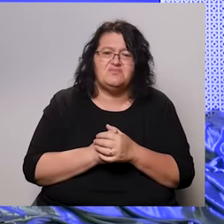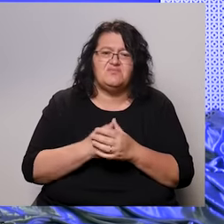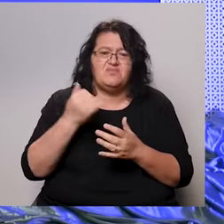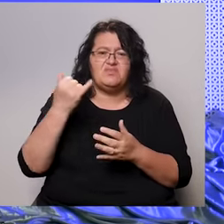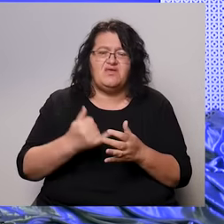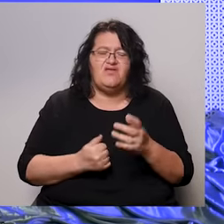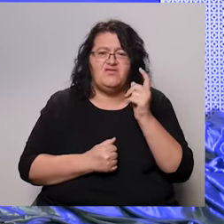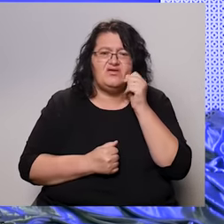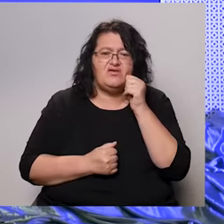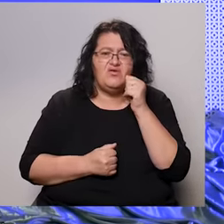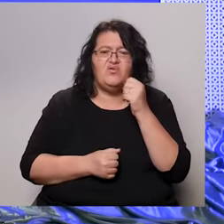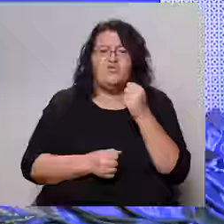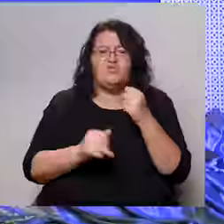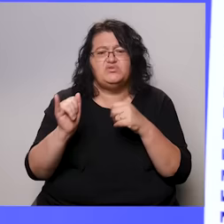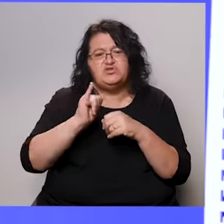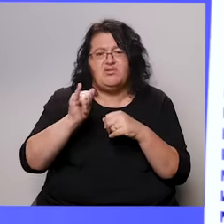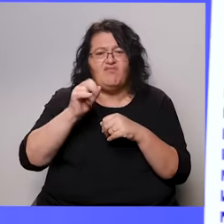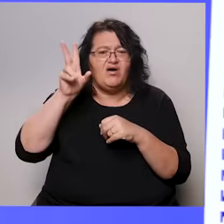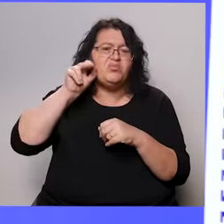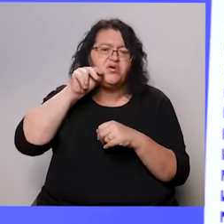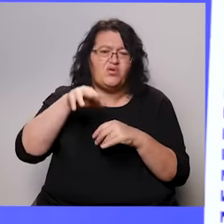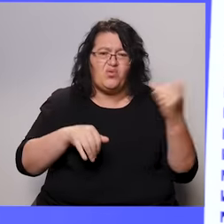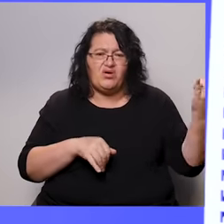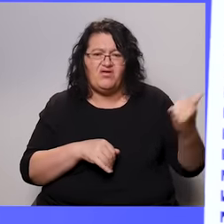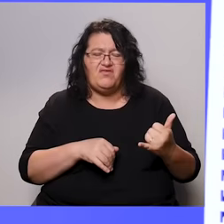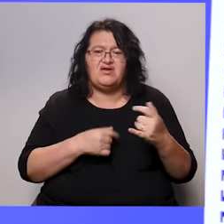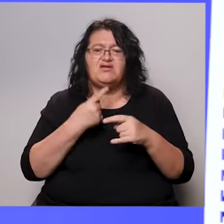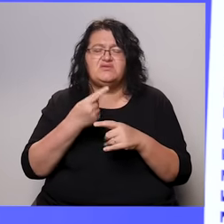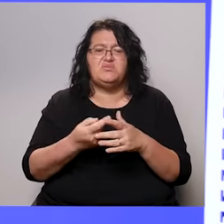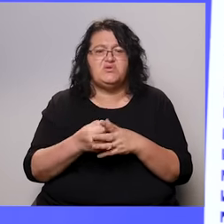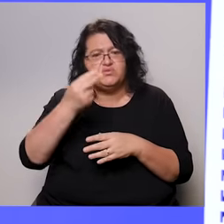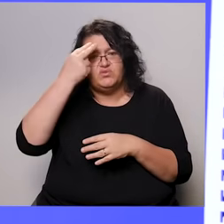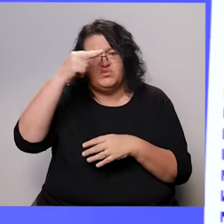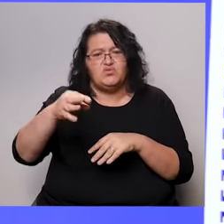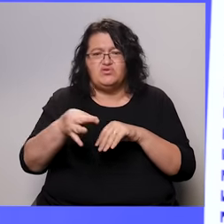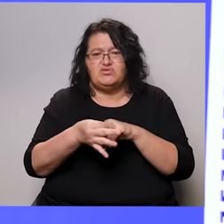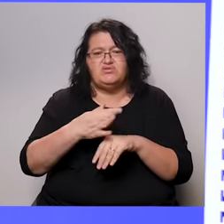Vine un vas de lucru acolo și nu o cunoștea